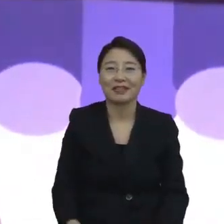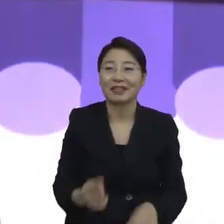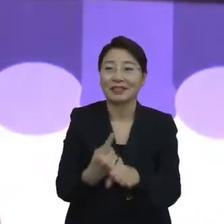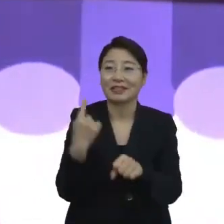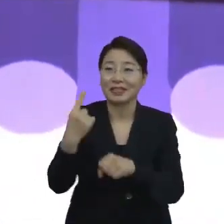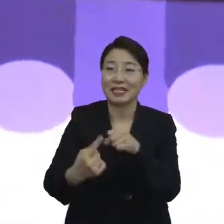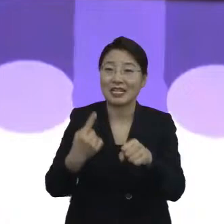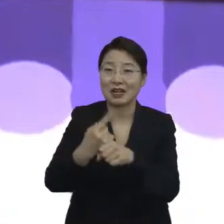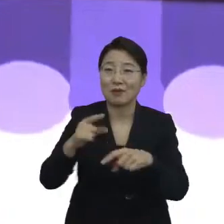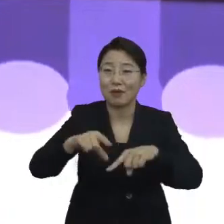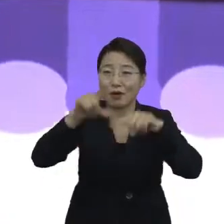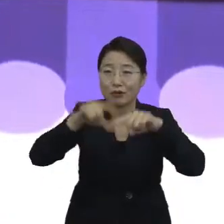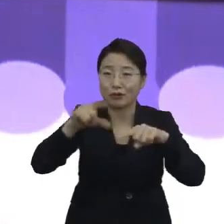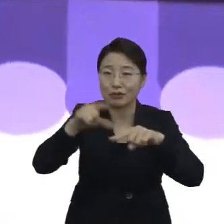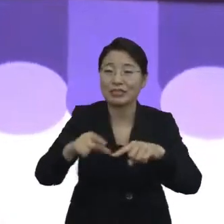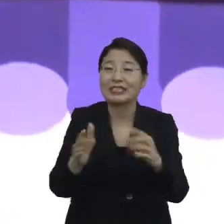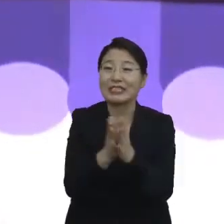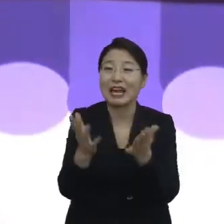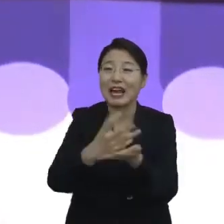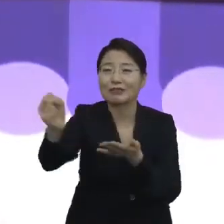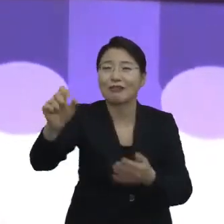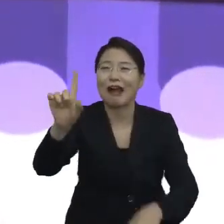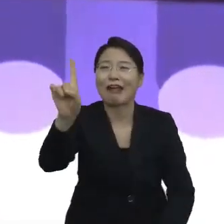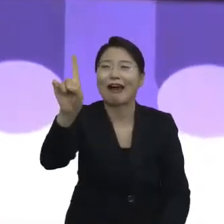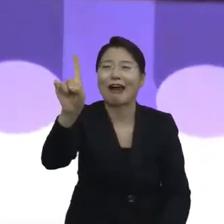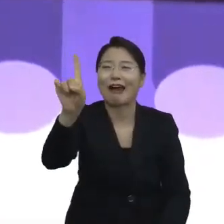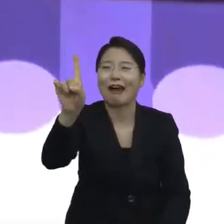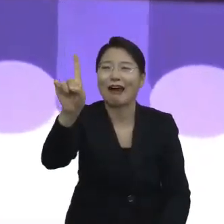작년 1년 평균을 내니까 한 권 없어져요. 한 권.